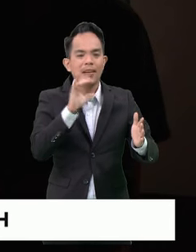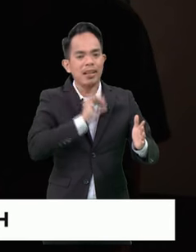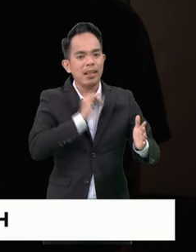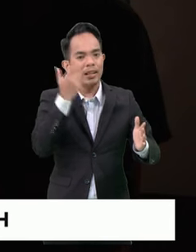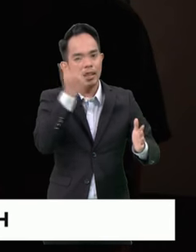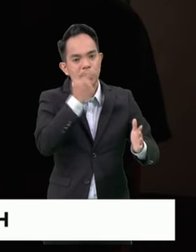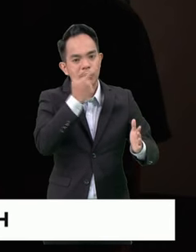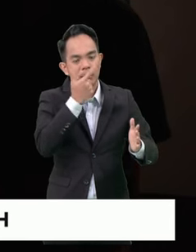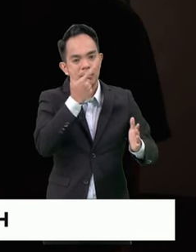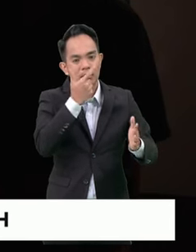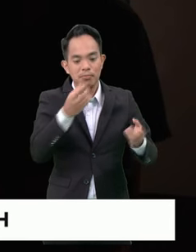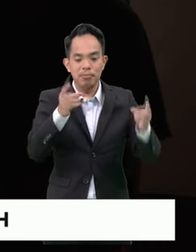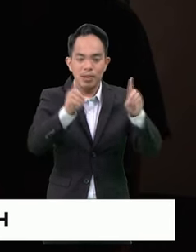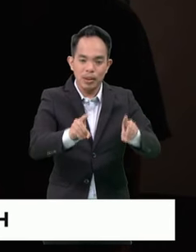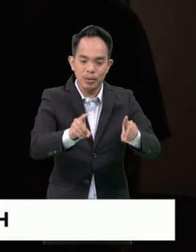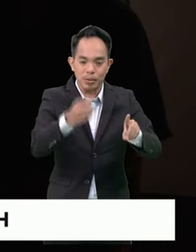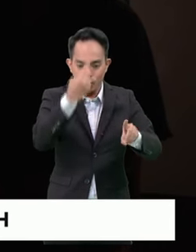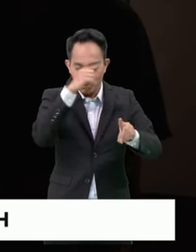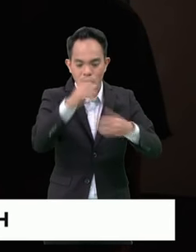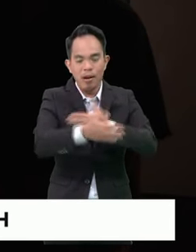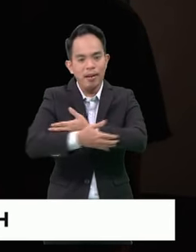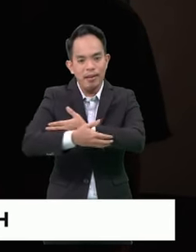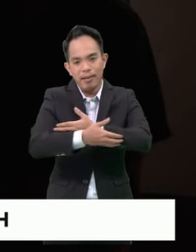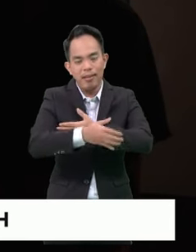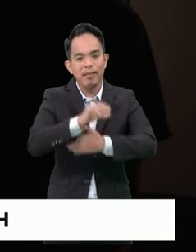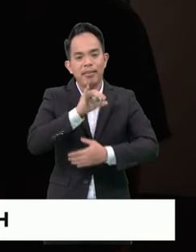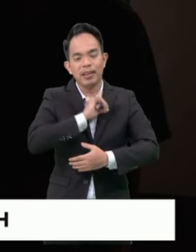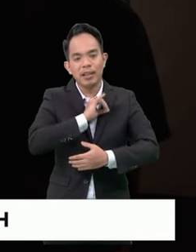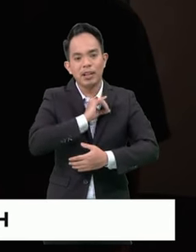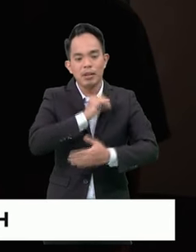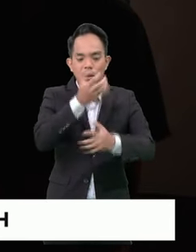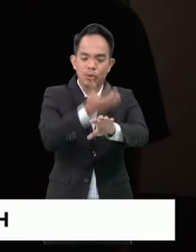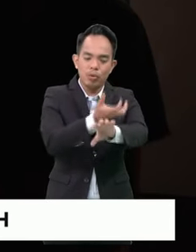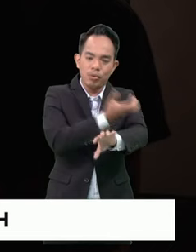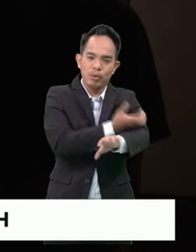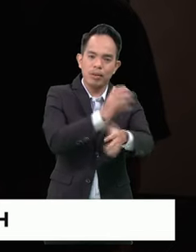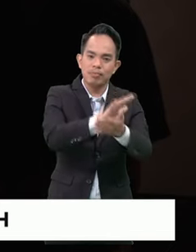sama jadi kat diri I ni jadi kat anak-anak I. Jadi dekat keturunan I.